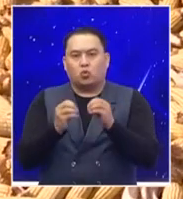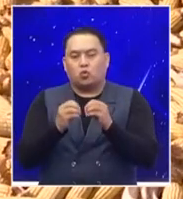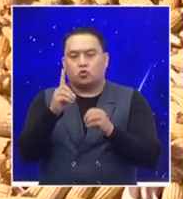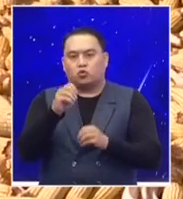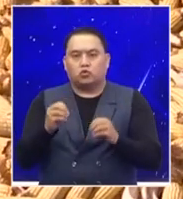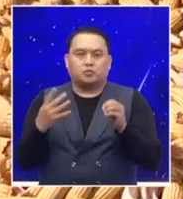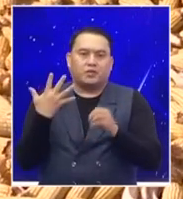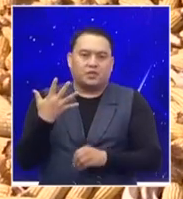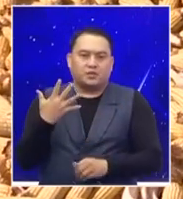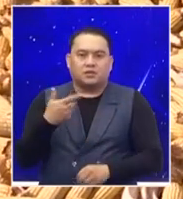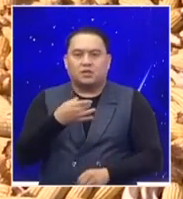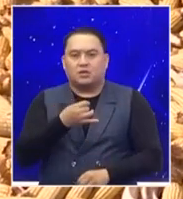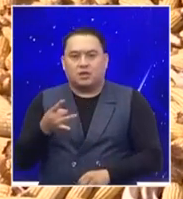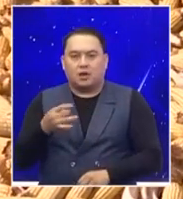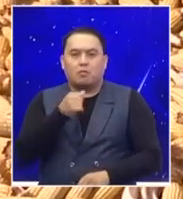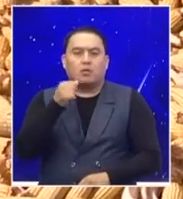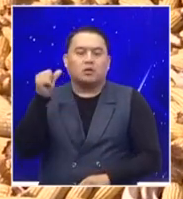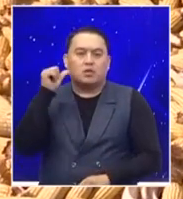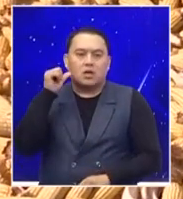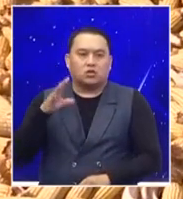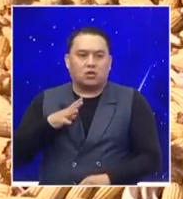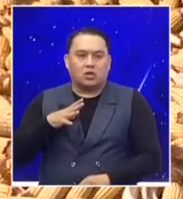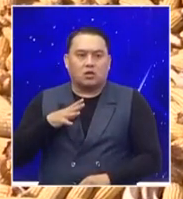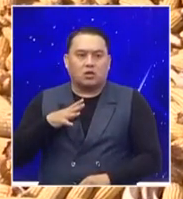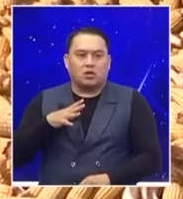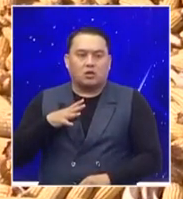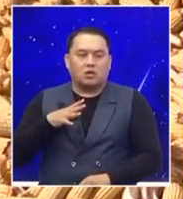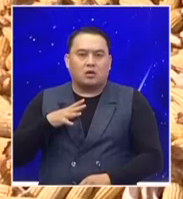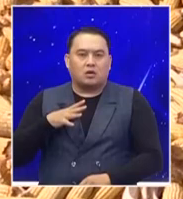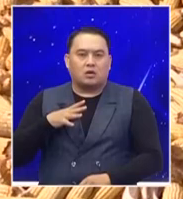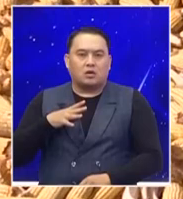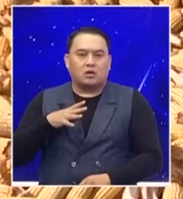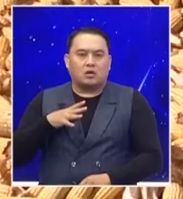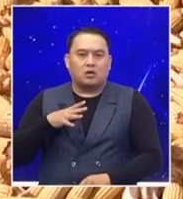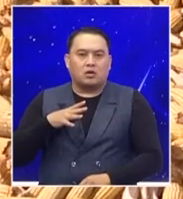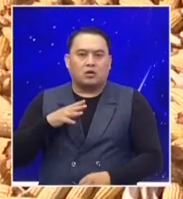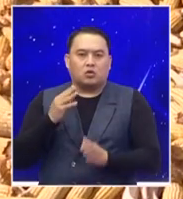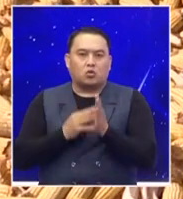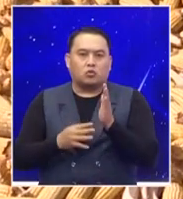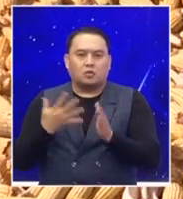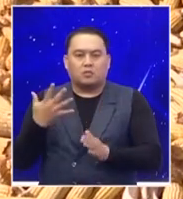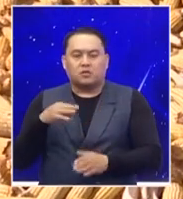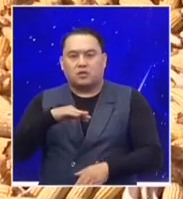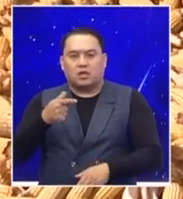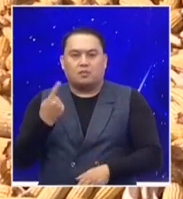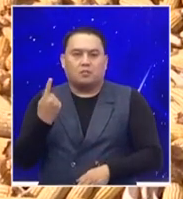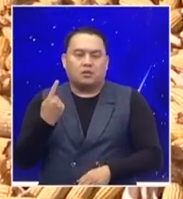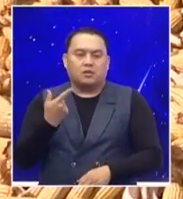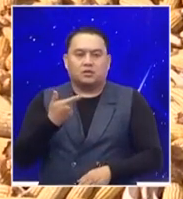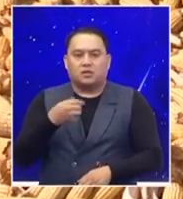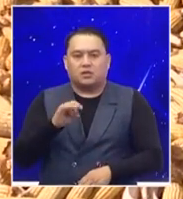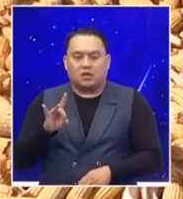алдым. Былтыр кішіні не болмай бұршақты 95-ін алған. Елге жұмыс тауып